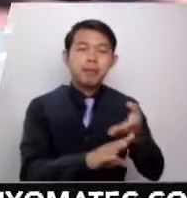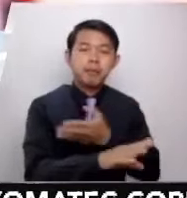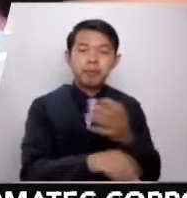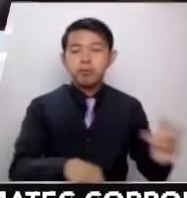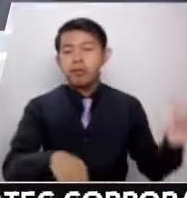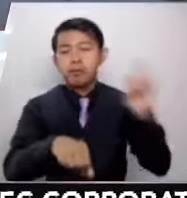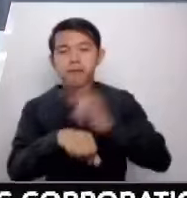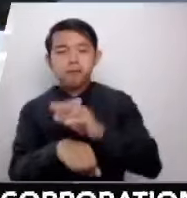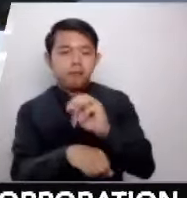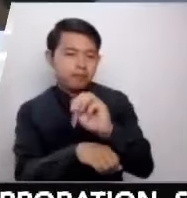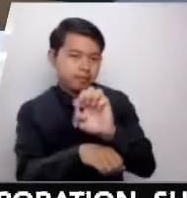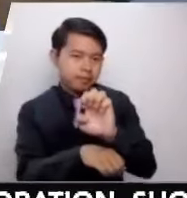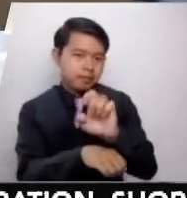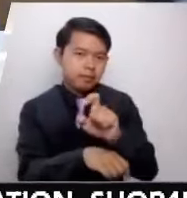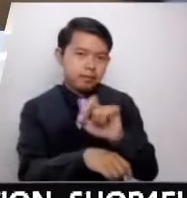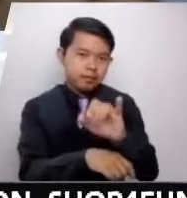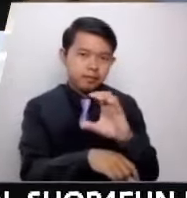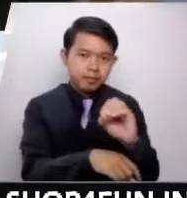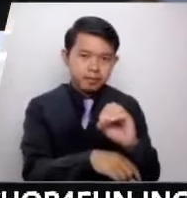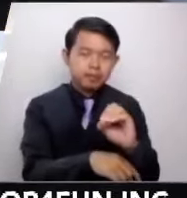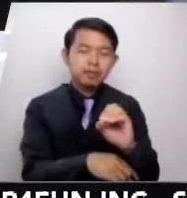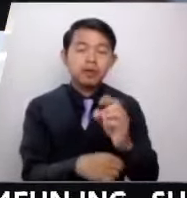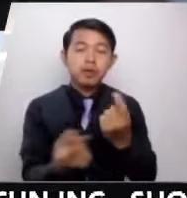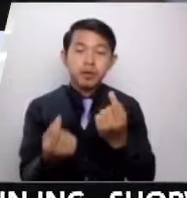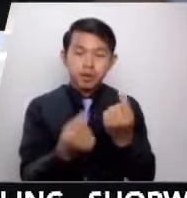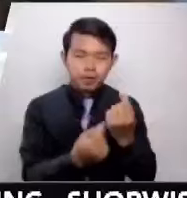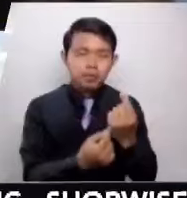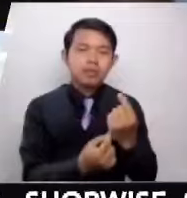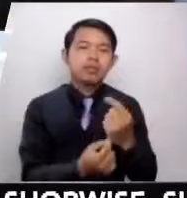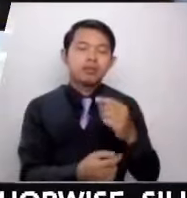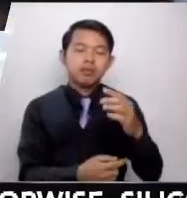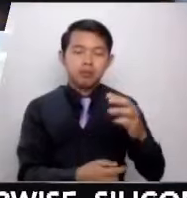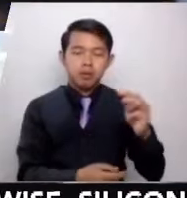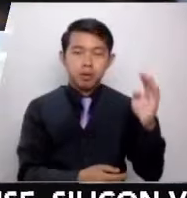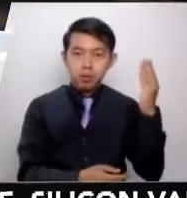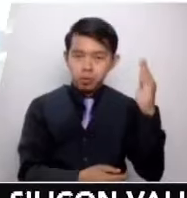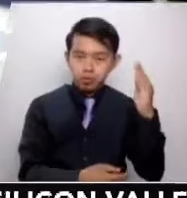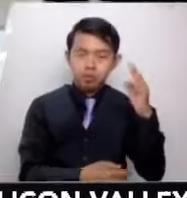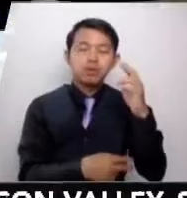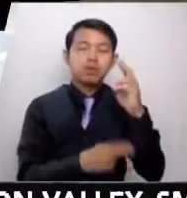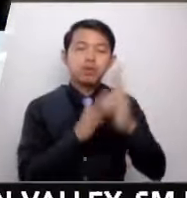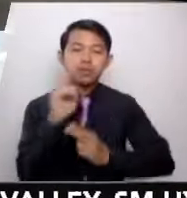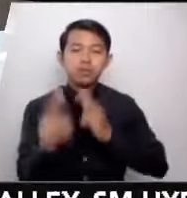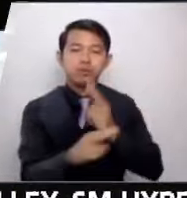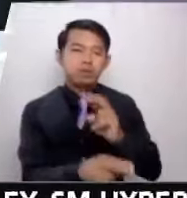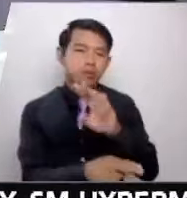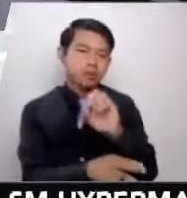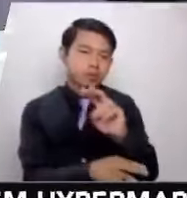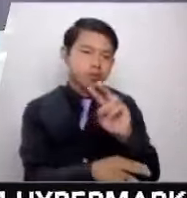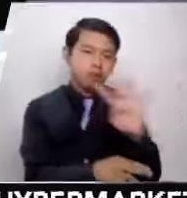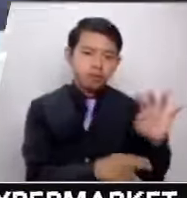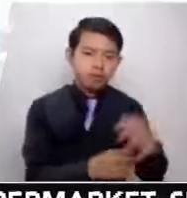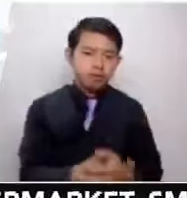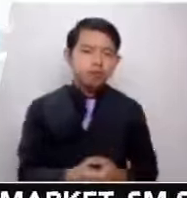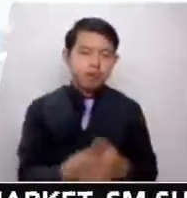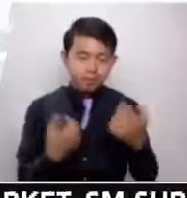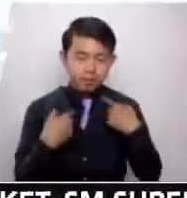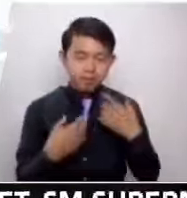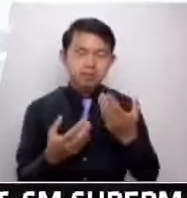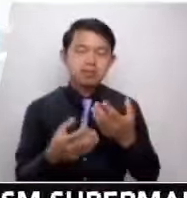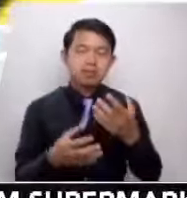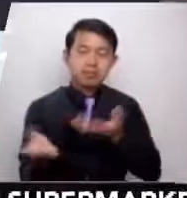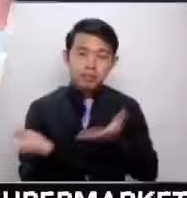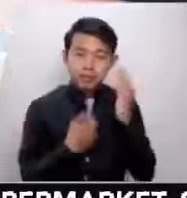ang Miss Universe 2024. Bit-bit ni Chelsea ang 10 luggage na laman ng kanyang outfits, pati na raw